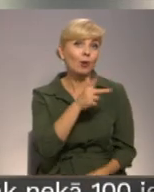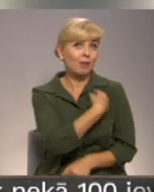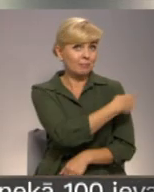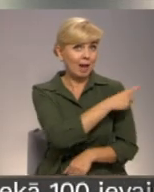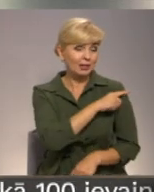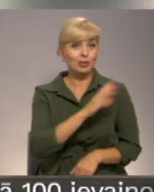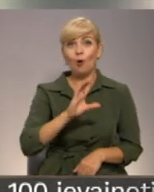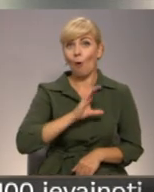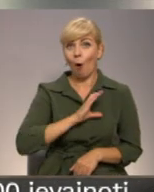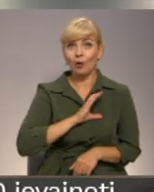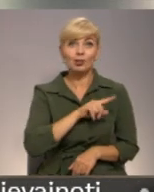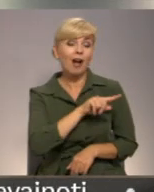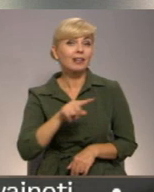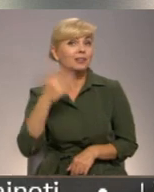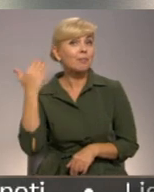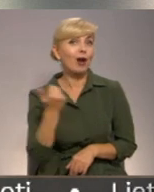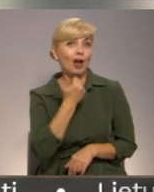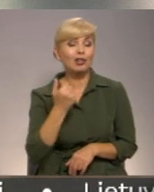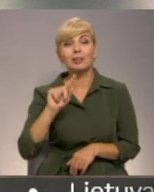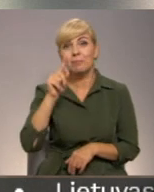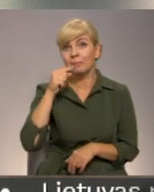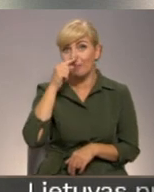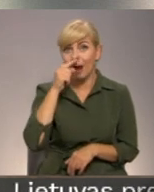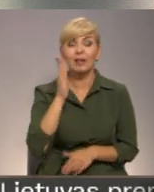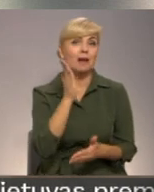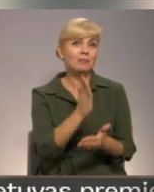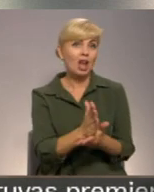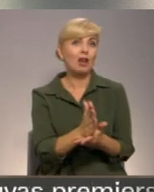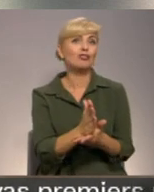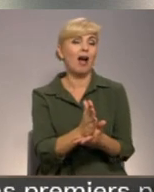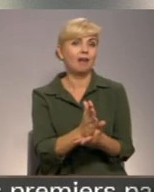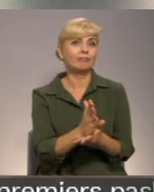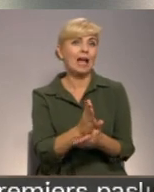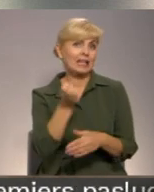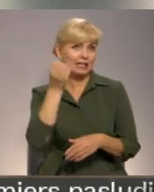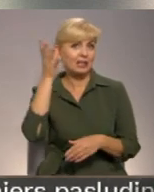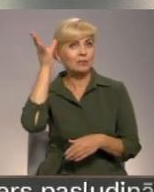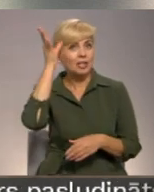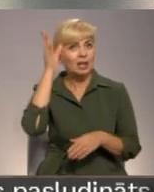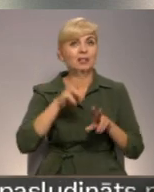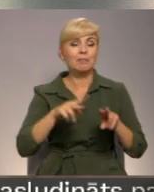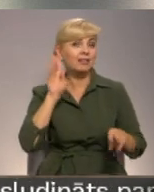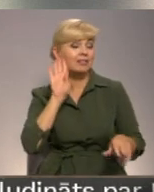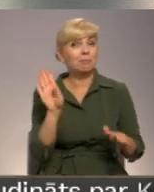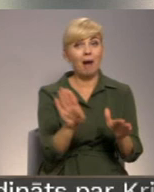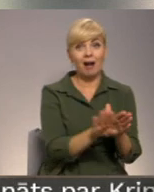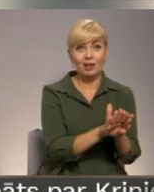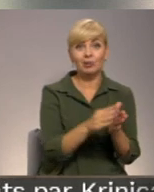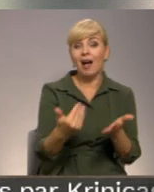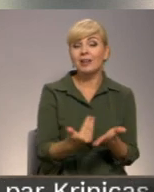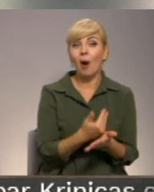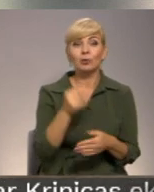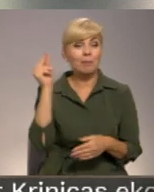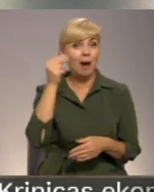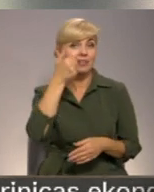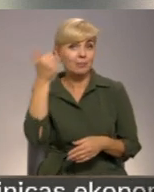Daugavpils medicīnas koledža līdz pagājušā gada 1. martam bija tiešā izglītības un zinātnes ministrijas pakļautībā. Jauno